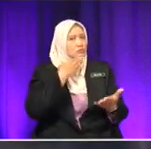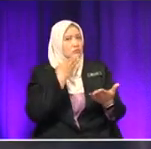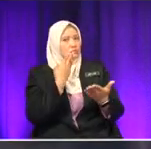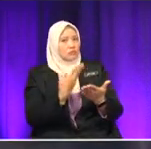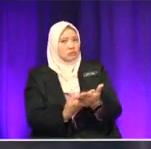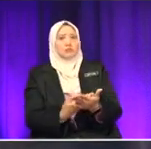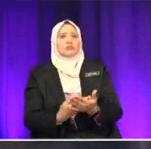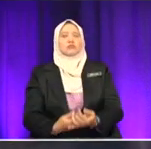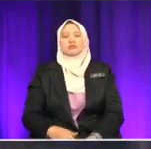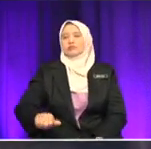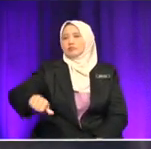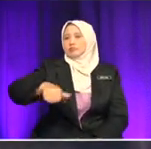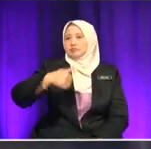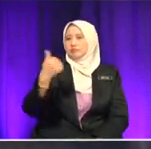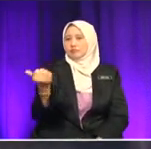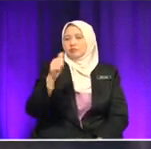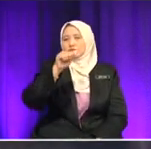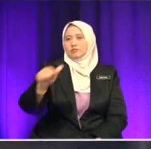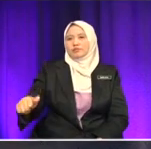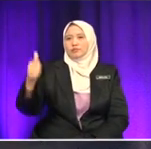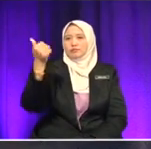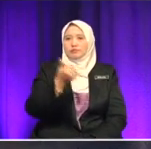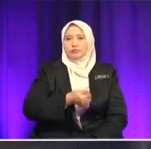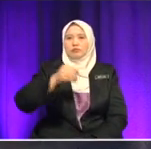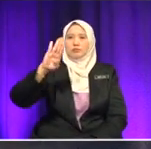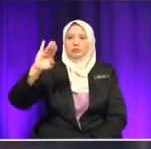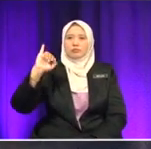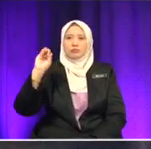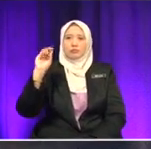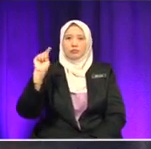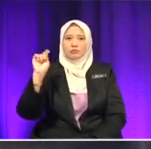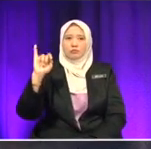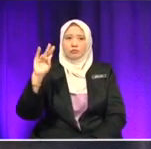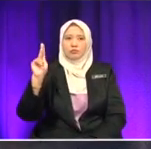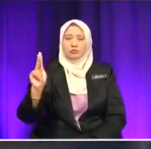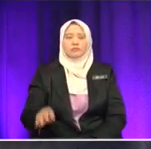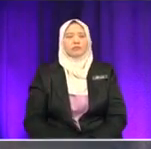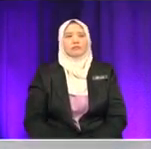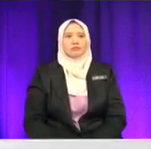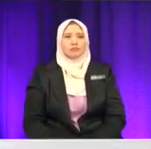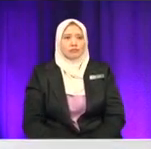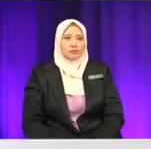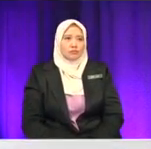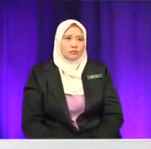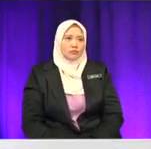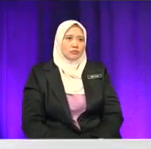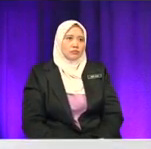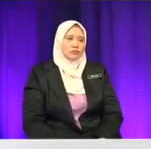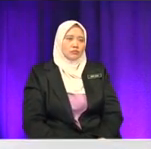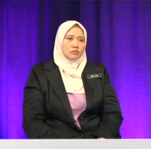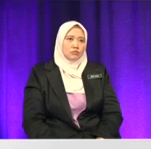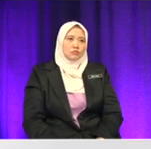kebaikan antibiotik? Siapa nak cuba? Siapa nak cuba? Saya nak cuba cikgu. Okey, Rashda, dipersilakan. Jadi